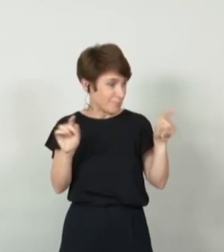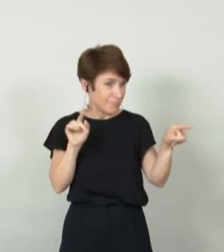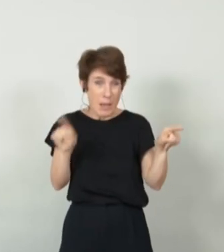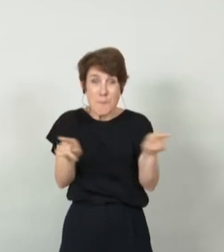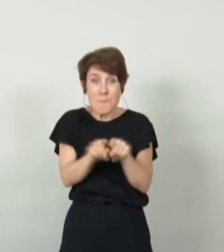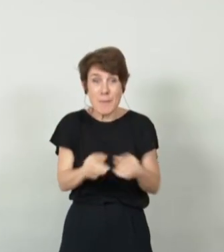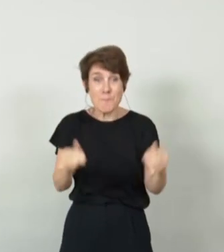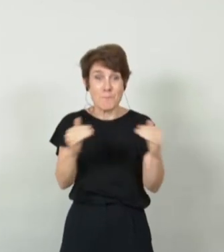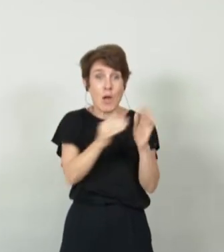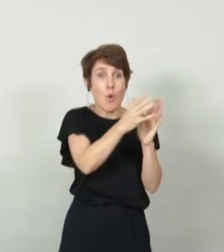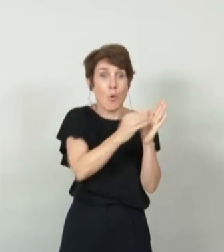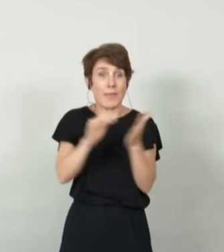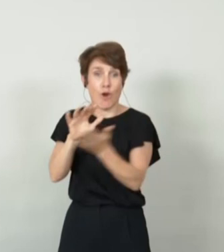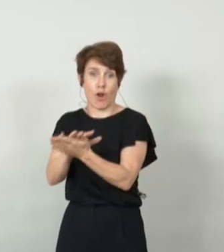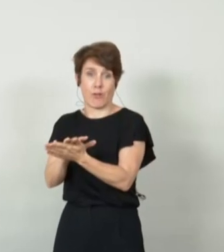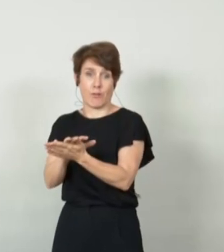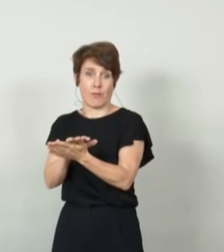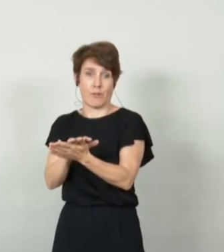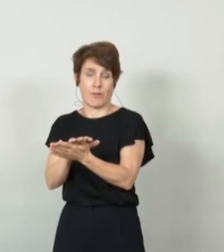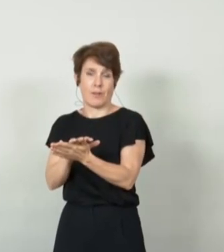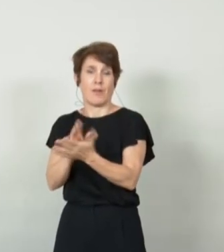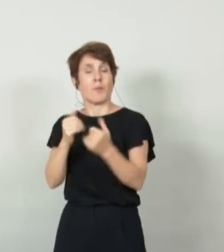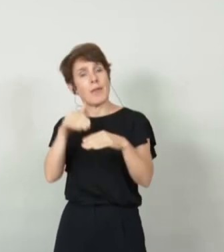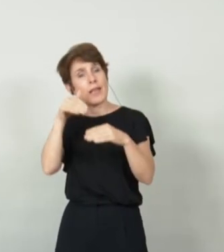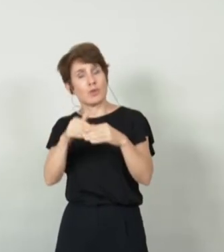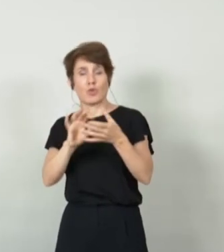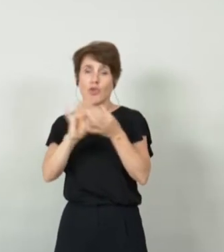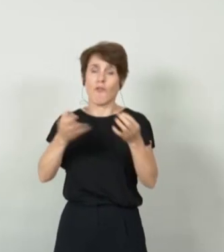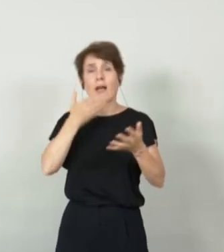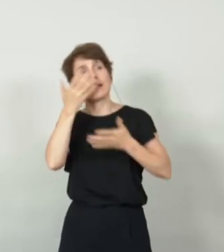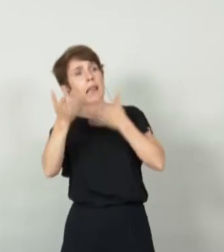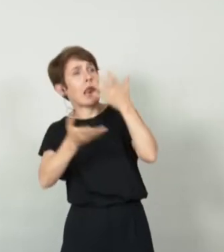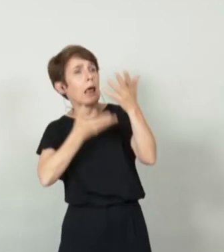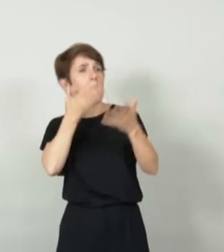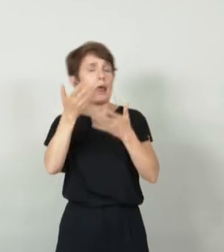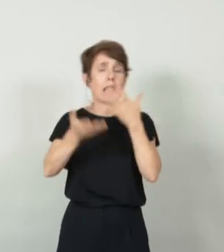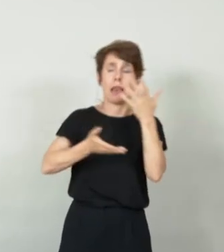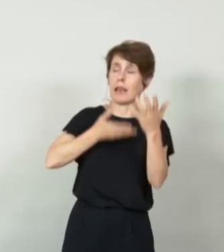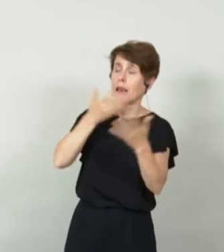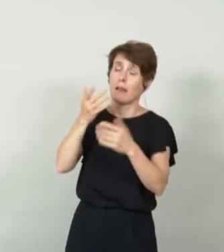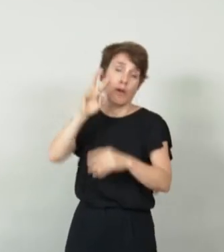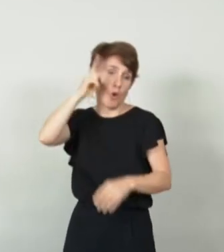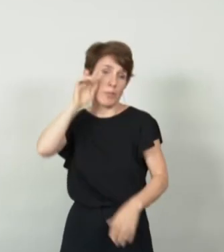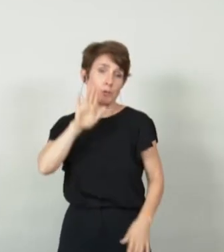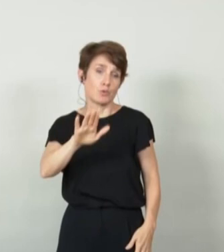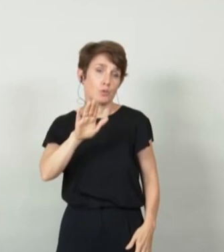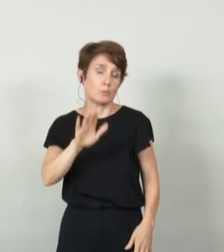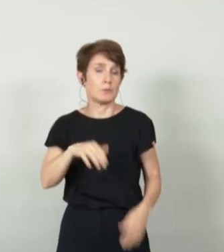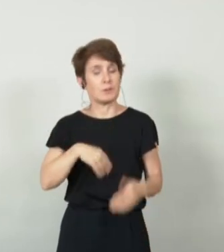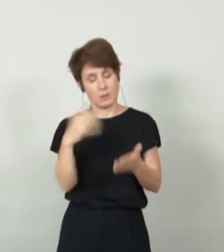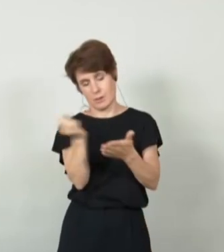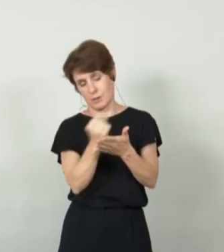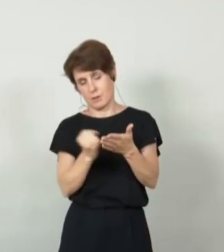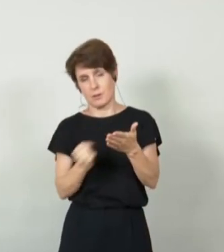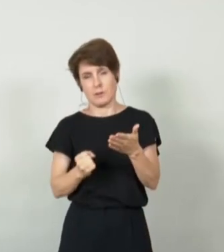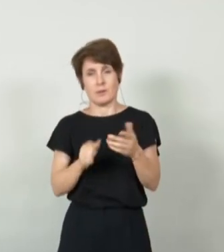en même temps il y a là-dedans un chalmigondie de vos marottes de votre idéologie le tout dans une écriture inclusive que